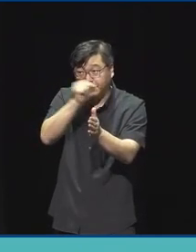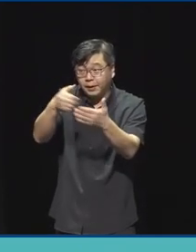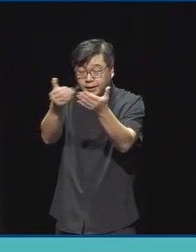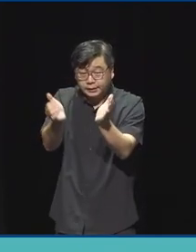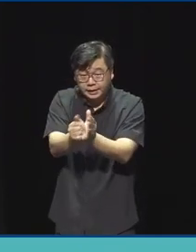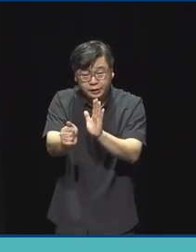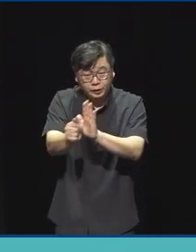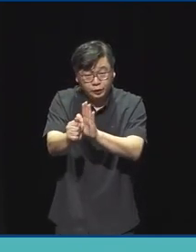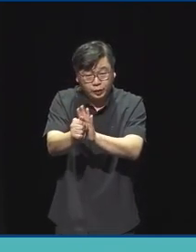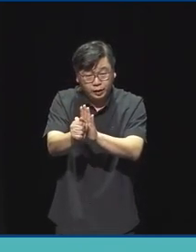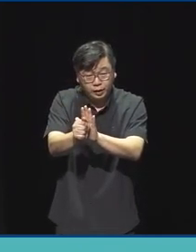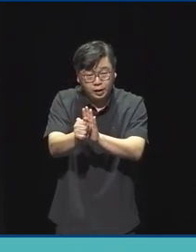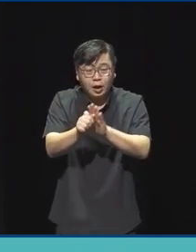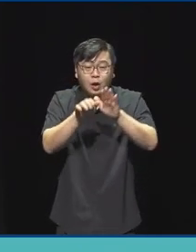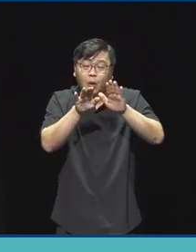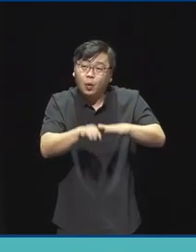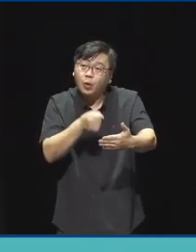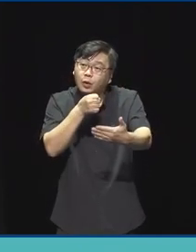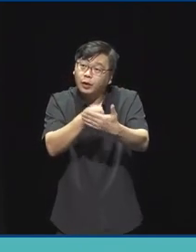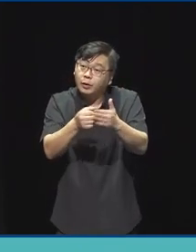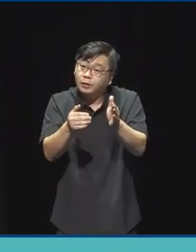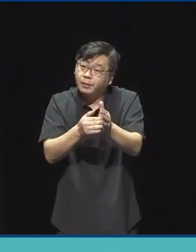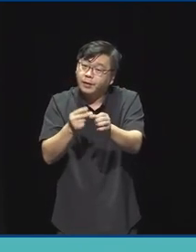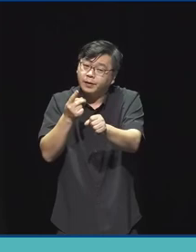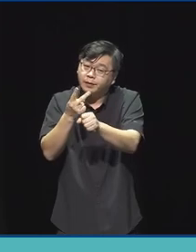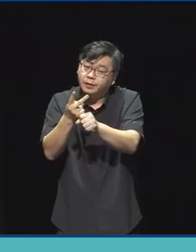단체가 24년까지 이렇게 그